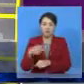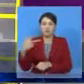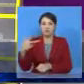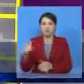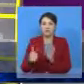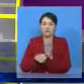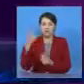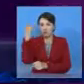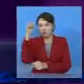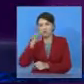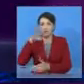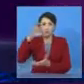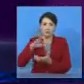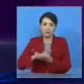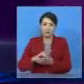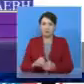тұрғын жеңімпаз деп танылды.